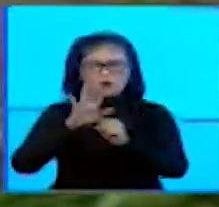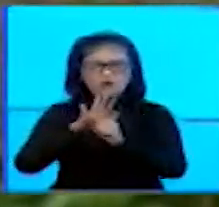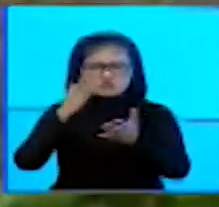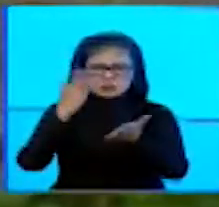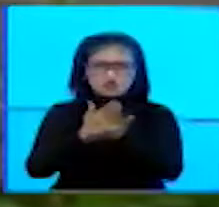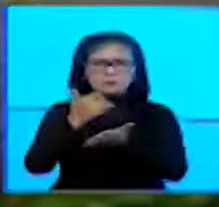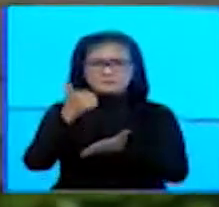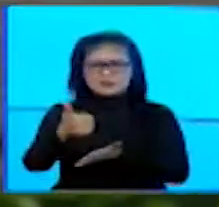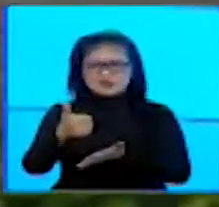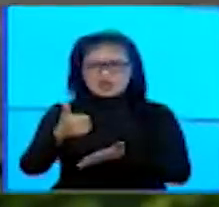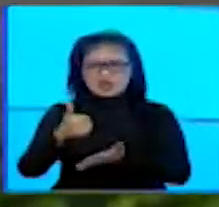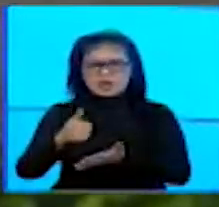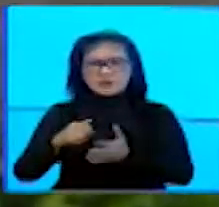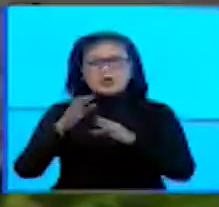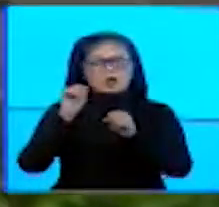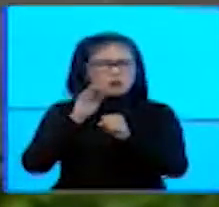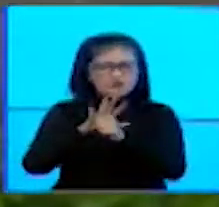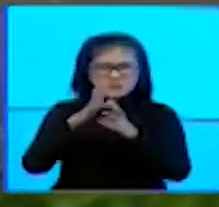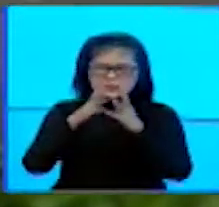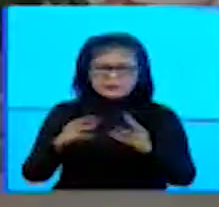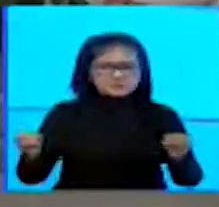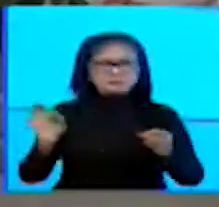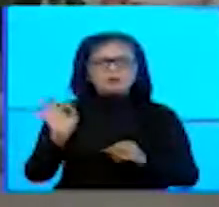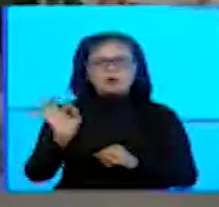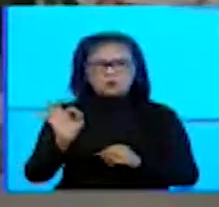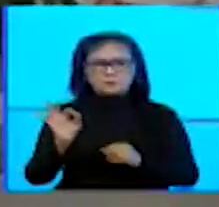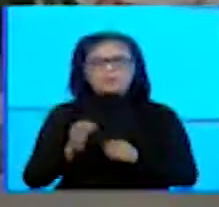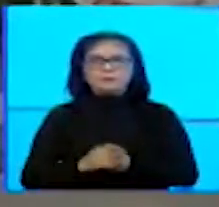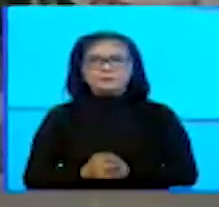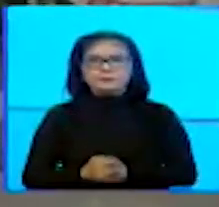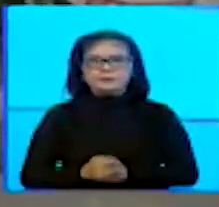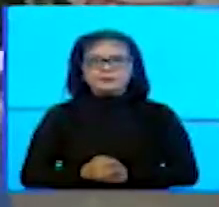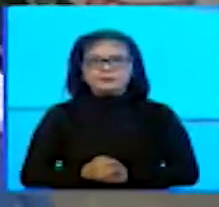COVID-19 belum berakhir. Dari Jakarta, Rani Sanjaya melaporkan.